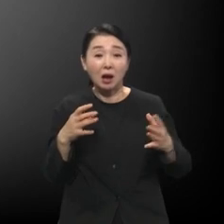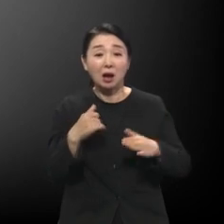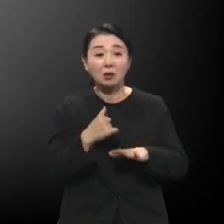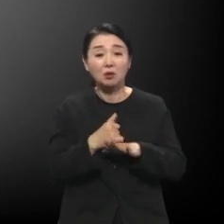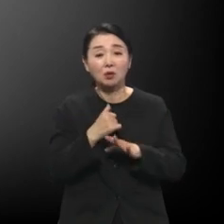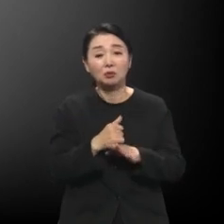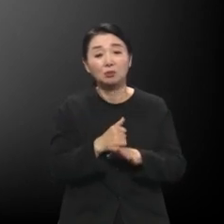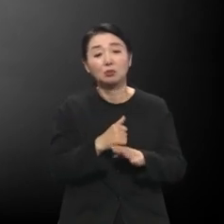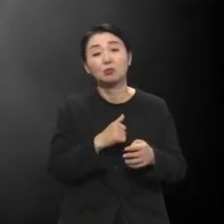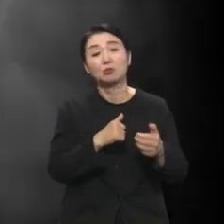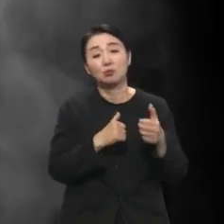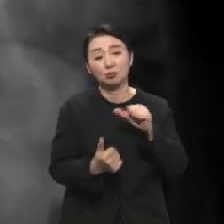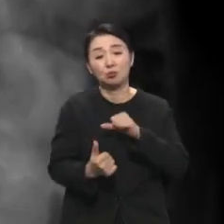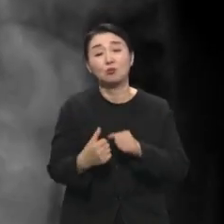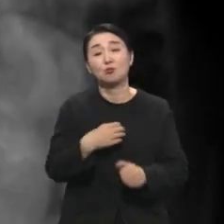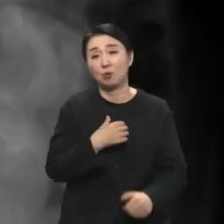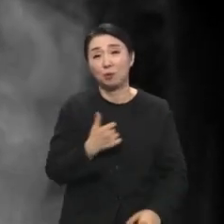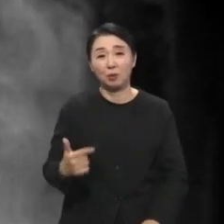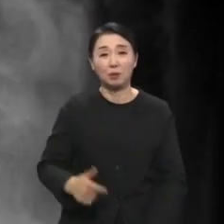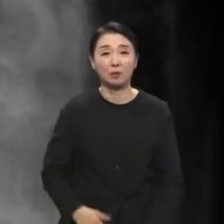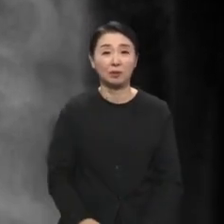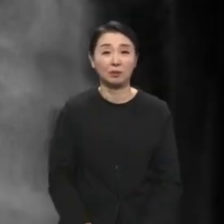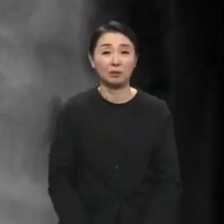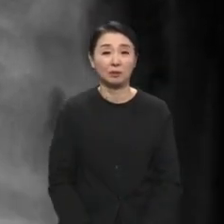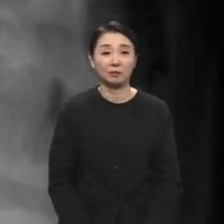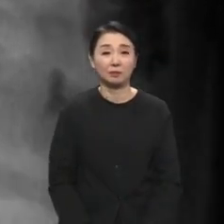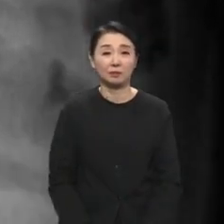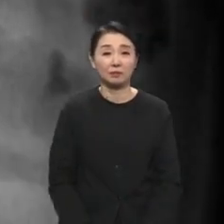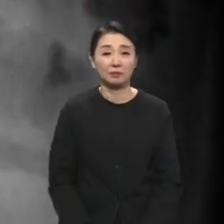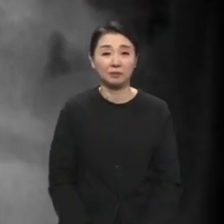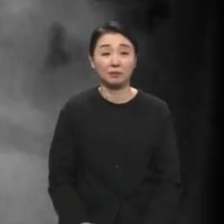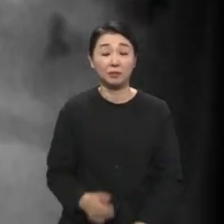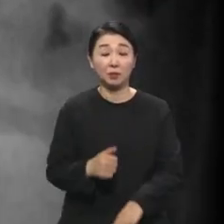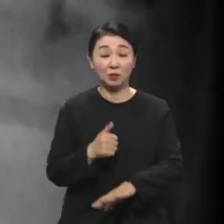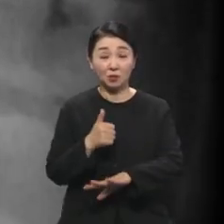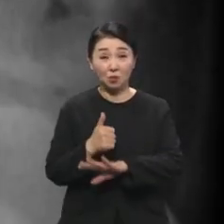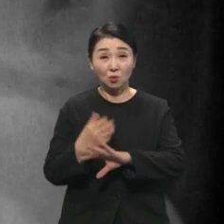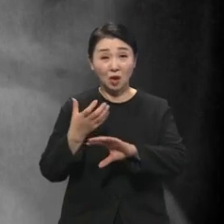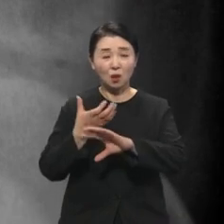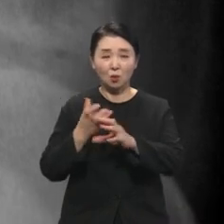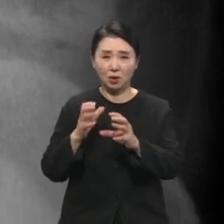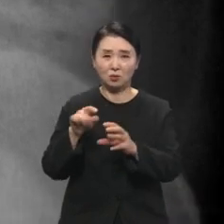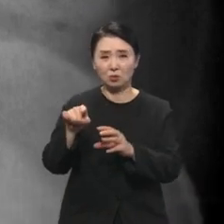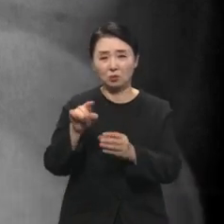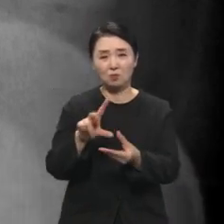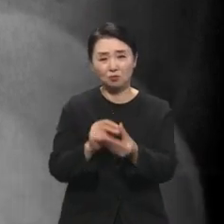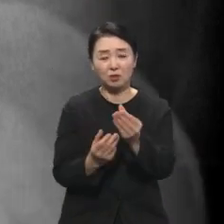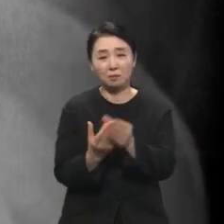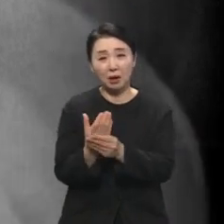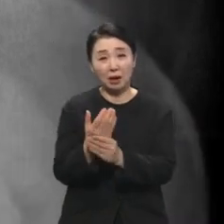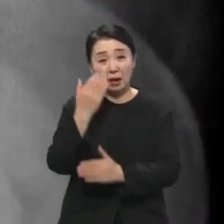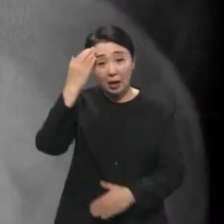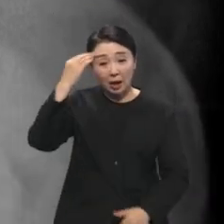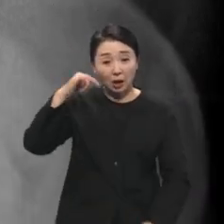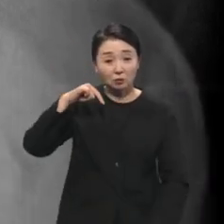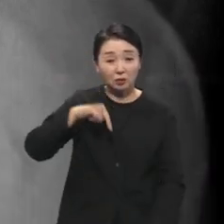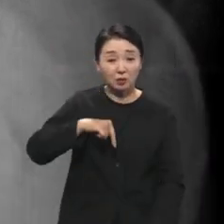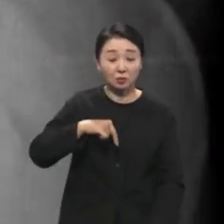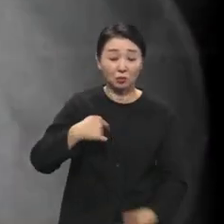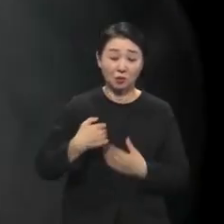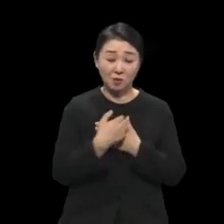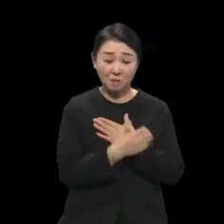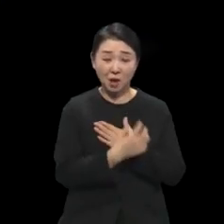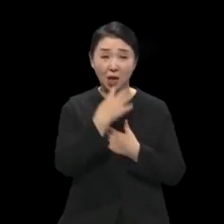사망이라고 하는 결과도 그 생기게 되고요 그래서 저것이 이제 해외에서도 저런 일이 많이 있었는데 국내에서도 저런 그 바디 그